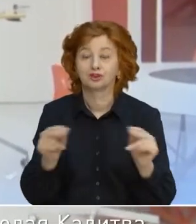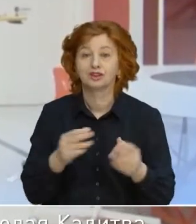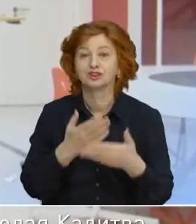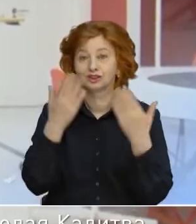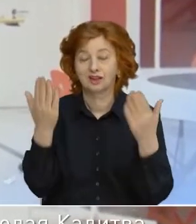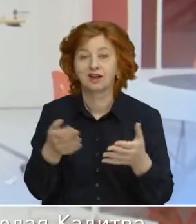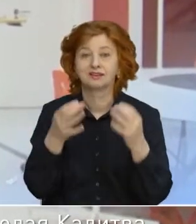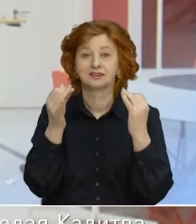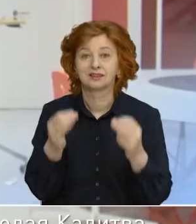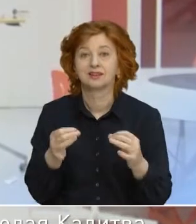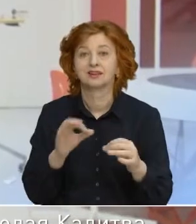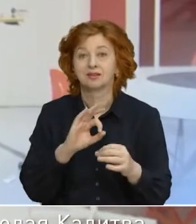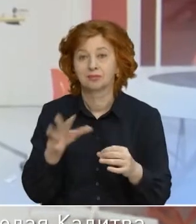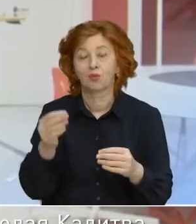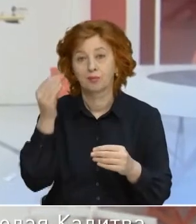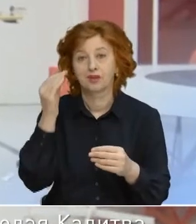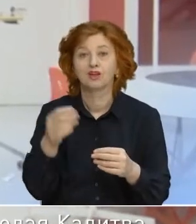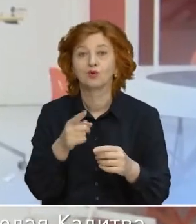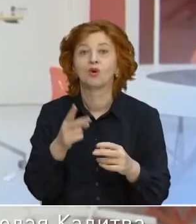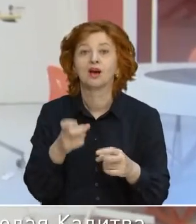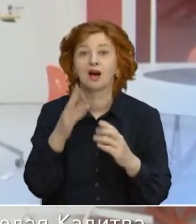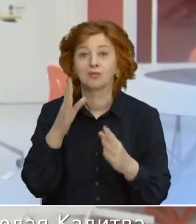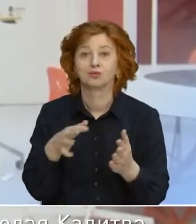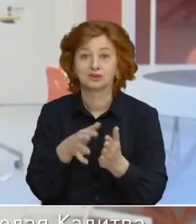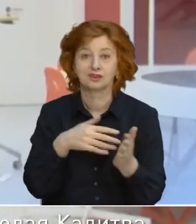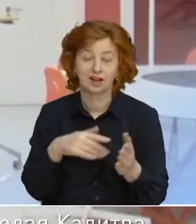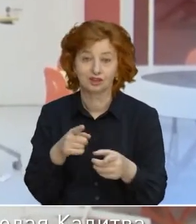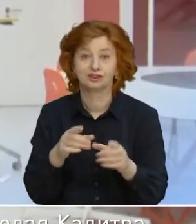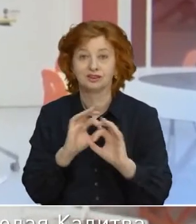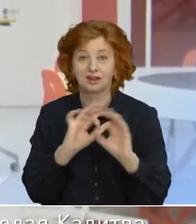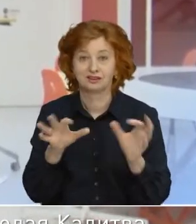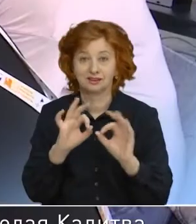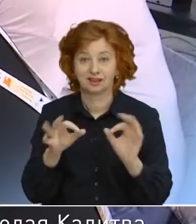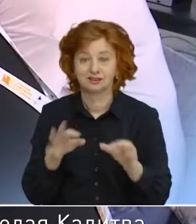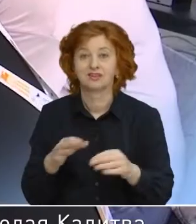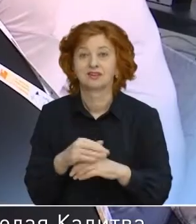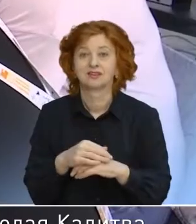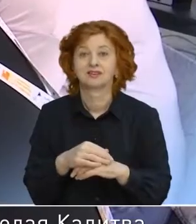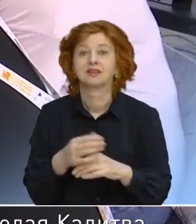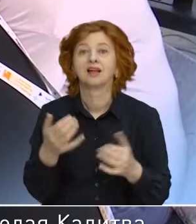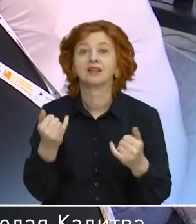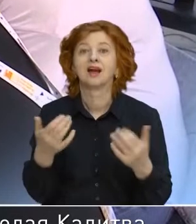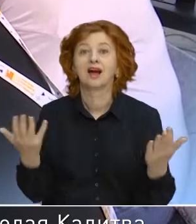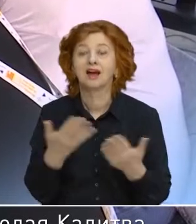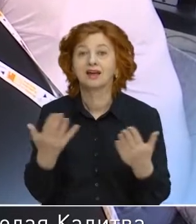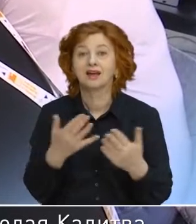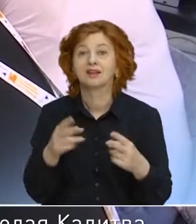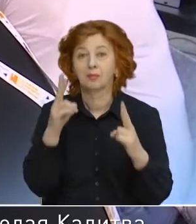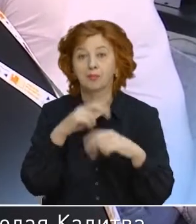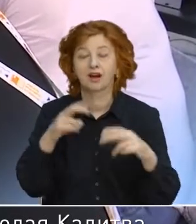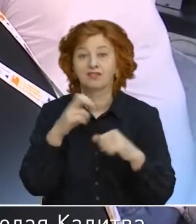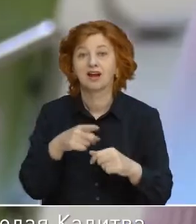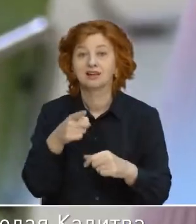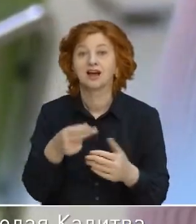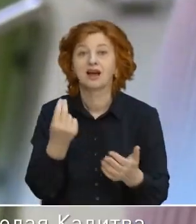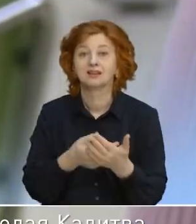столько, а тому доставался кусочек торта. То есть в зависимости от того, какие были дроби. Навыки преподавания онлайн и